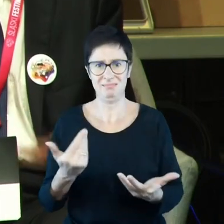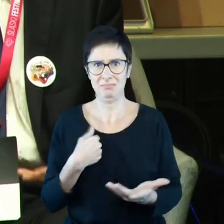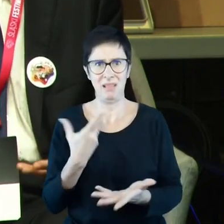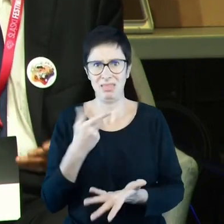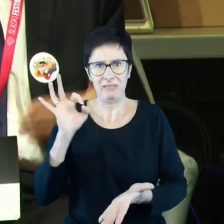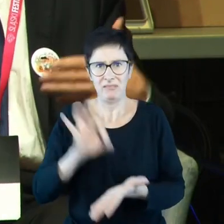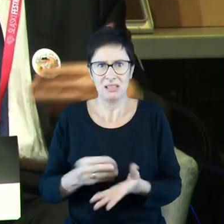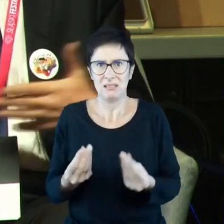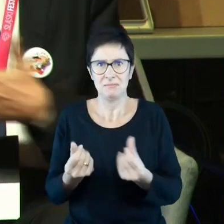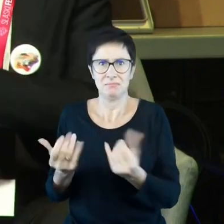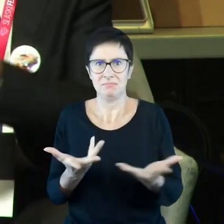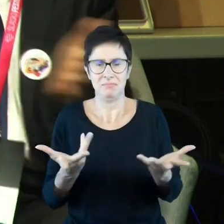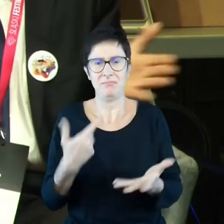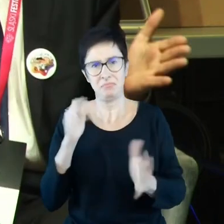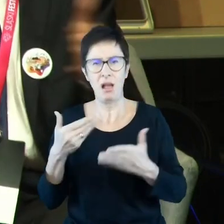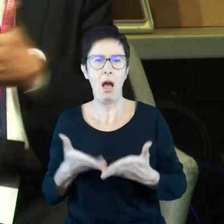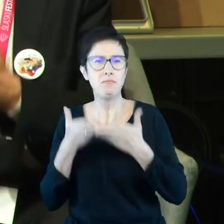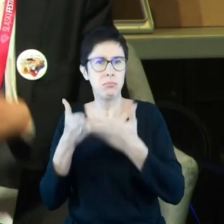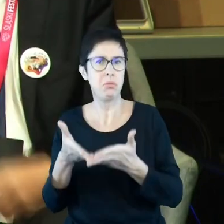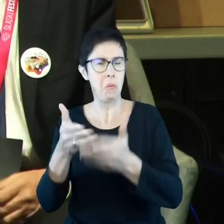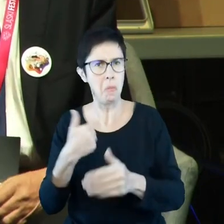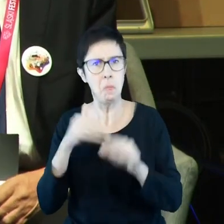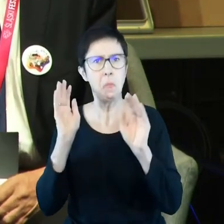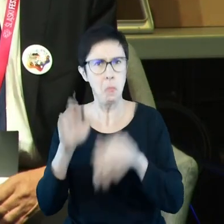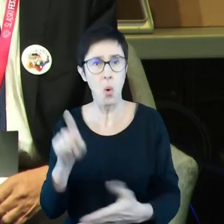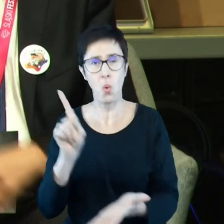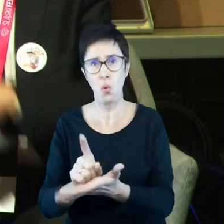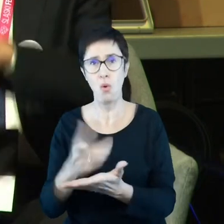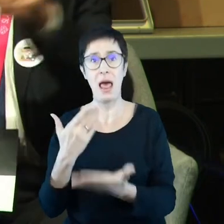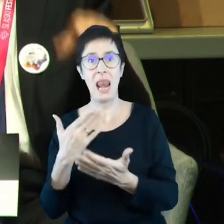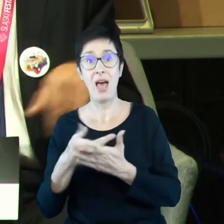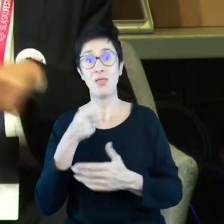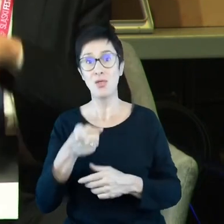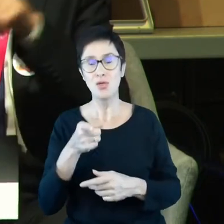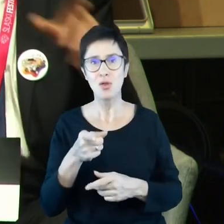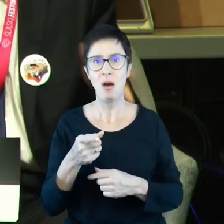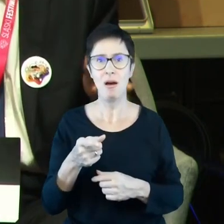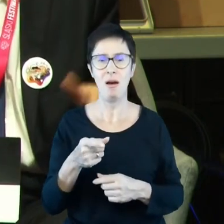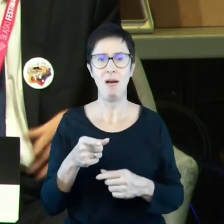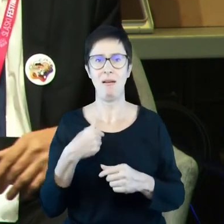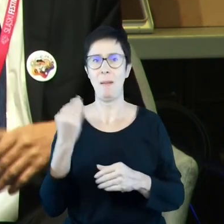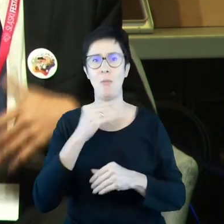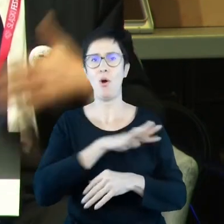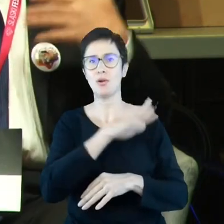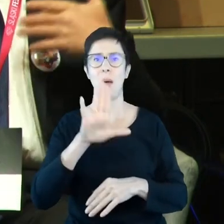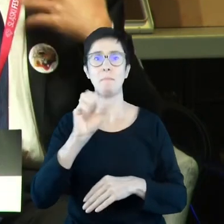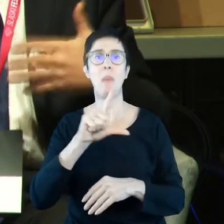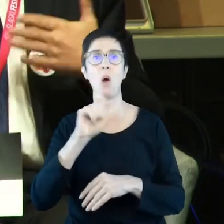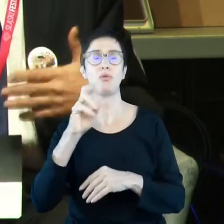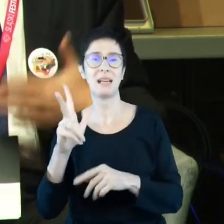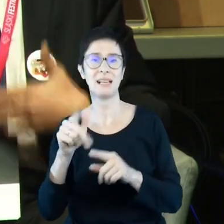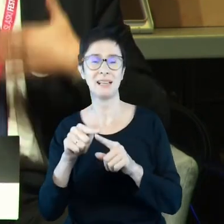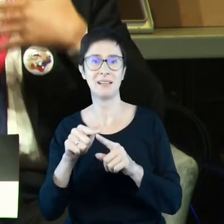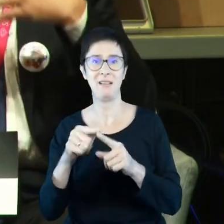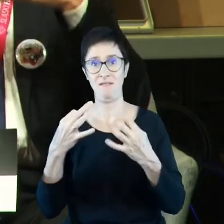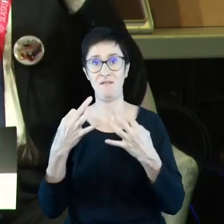inaczej niż jachtem. Ale te podróże jachtami spowodowały, że zaczęło się od samego Bałtyku, co też było zabawne, bo wolno nam